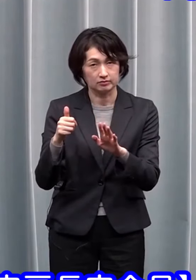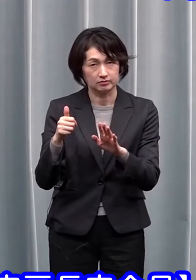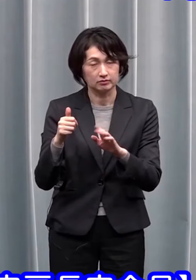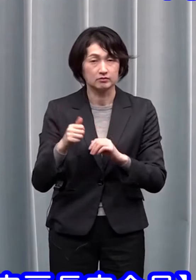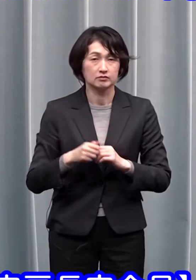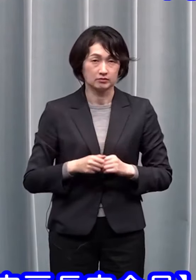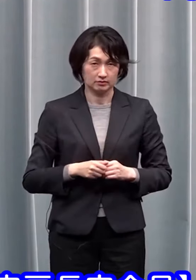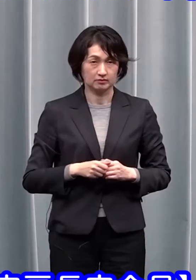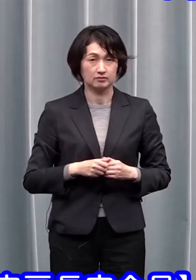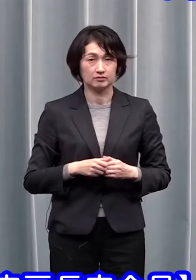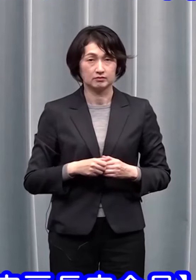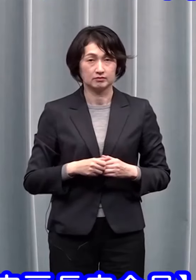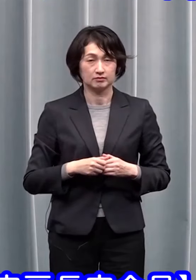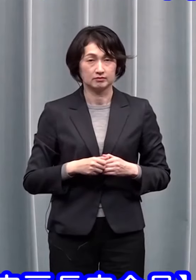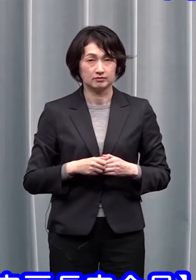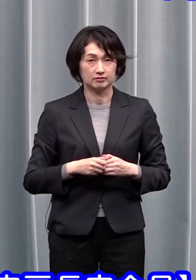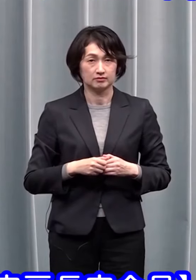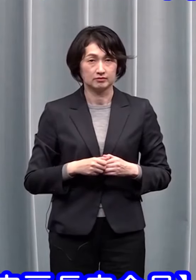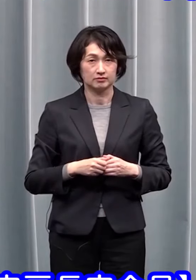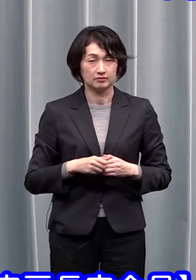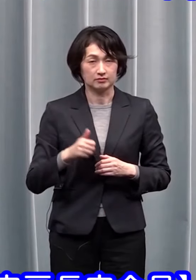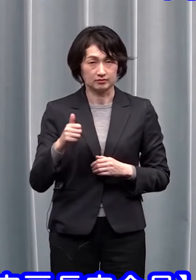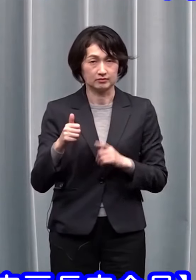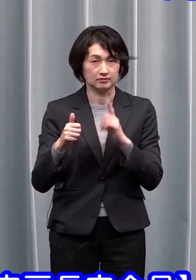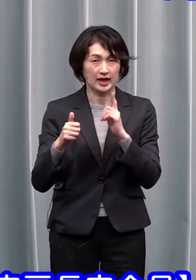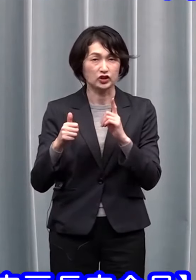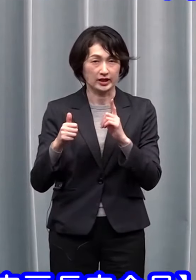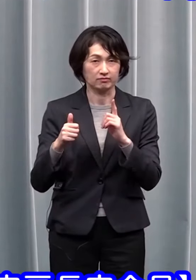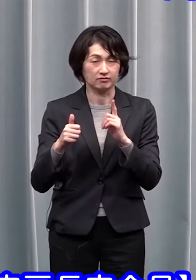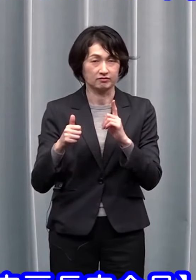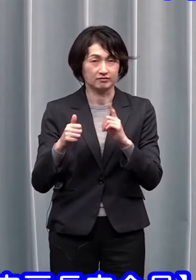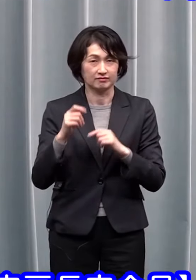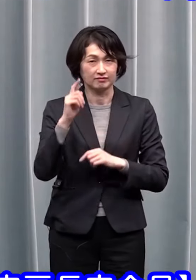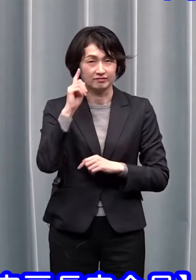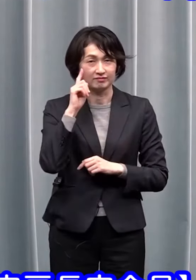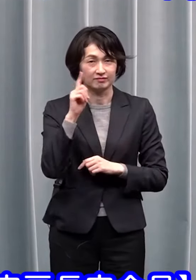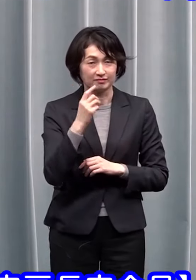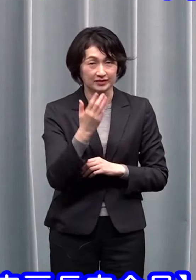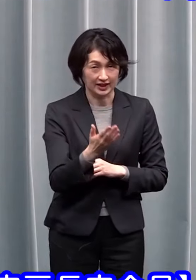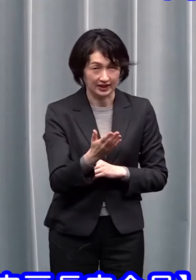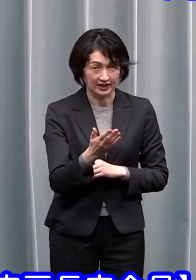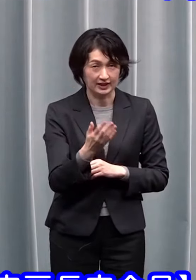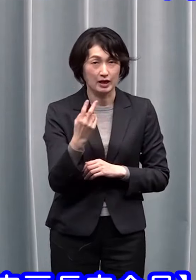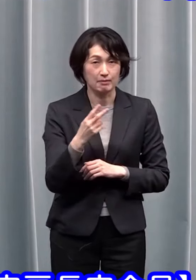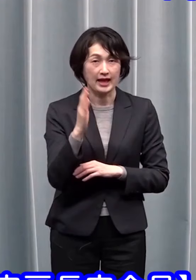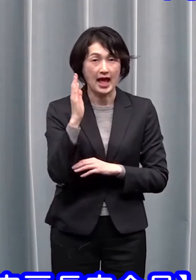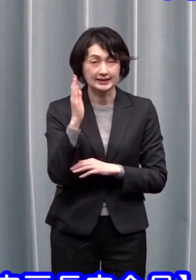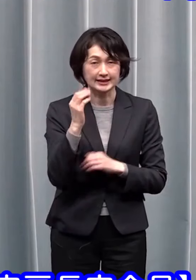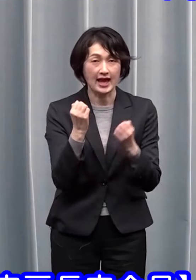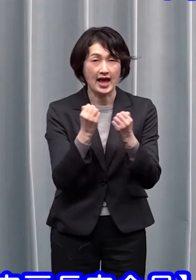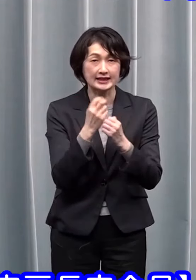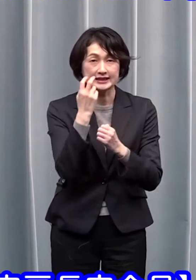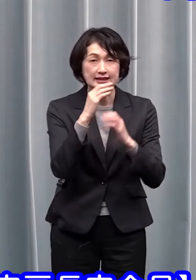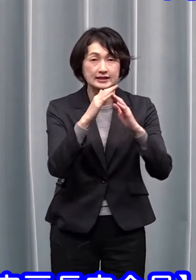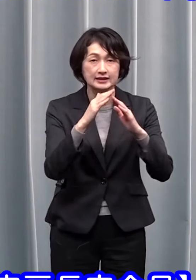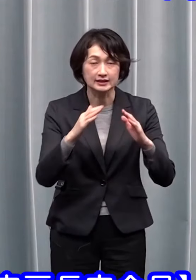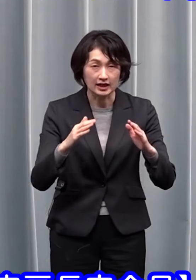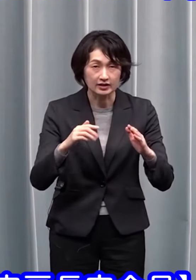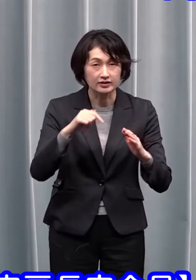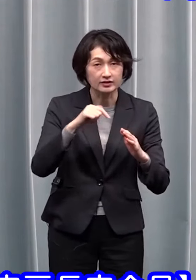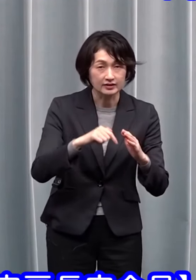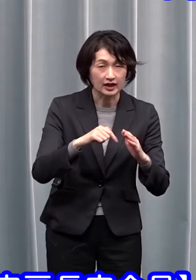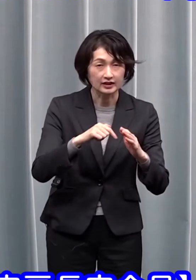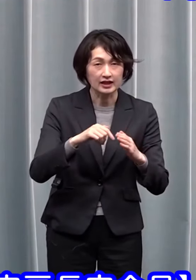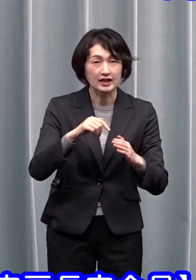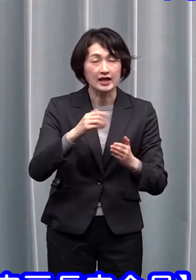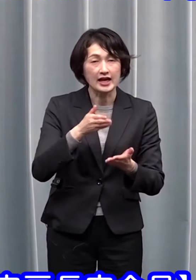った発言も出されております。まあ、この発言についての受け止め、それからやはり政倫審とした政倫審などの場で説明責任を果た